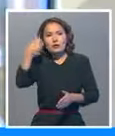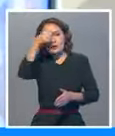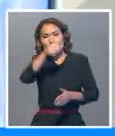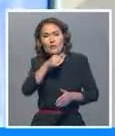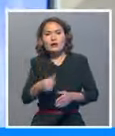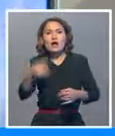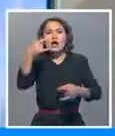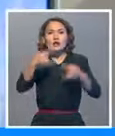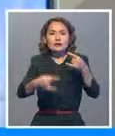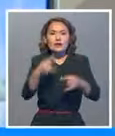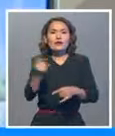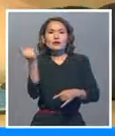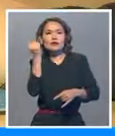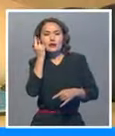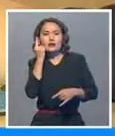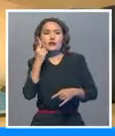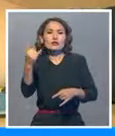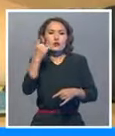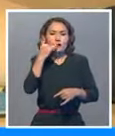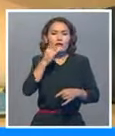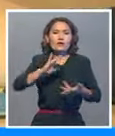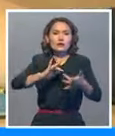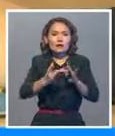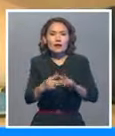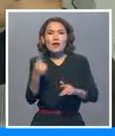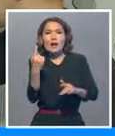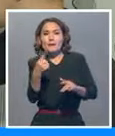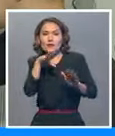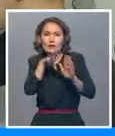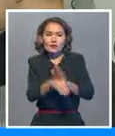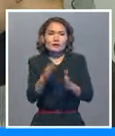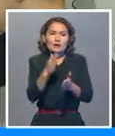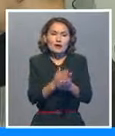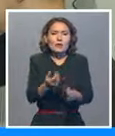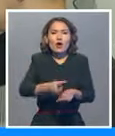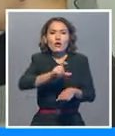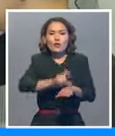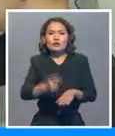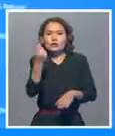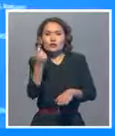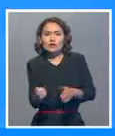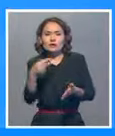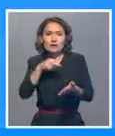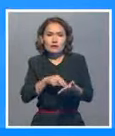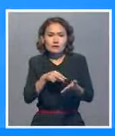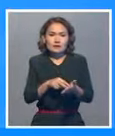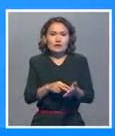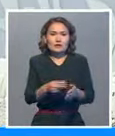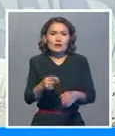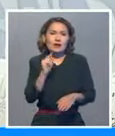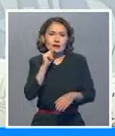қызмет түрін сапалы етіп жеткізеді. Мәселен, телевидение, интернет пен телефон байланысы үшін аз ғана төлем жасап, оның мол пайдасын көре